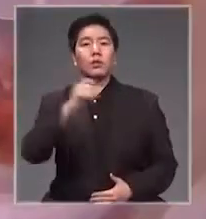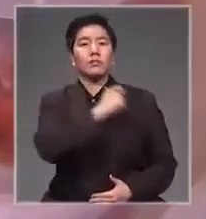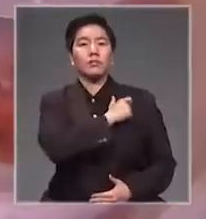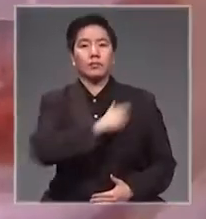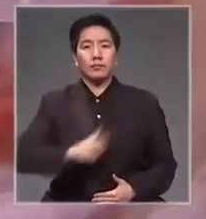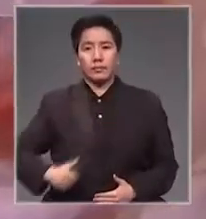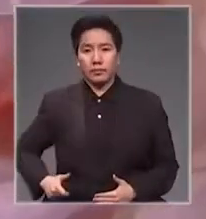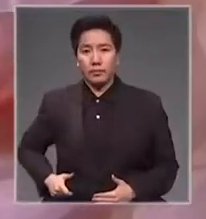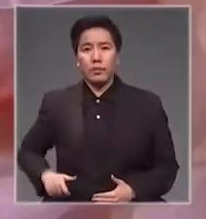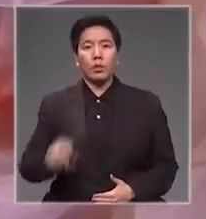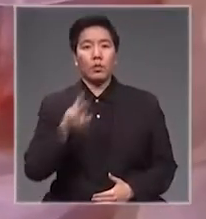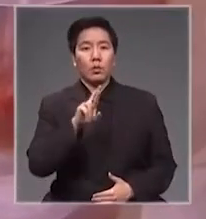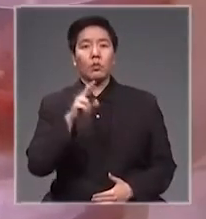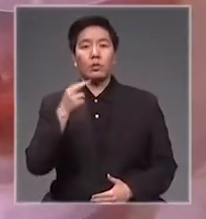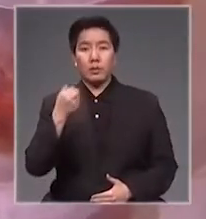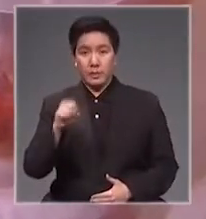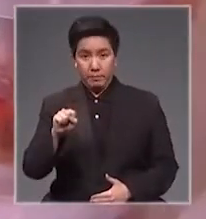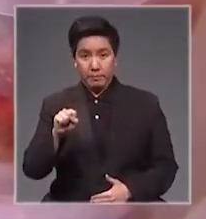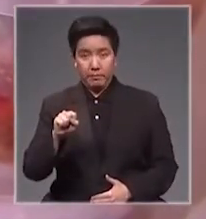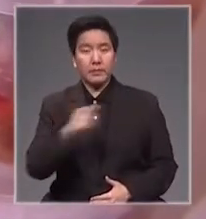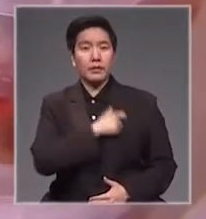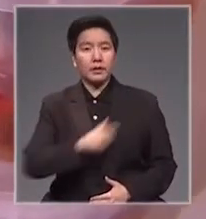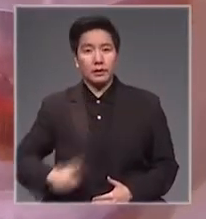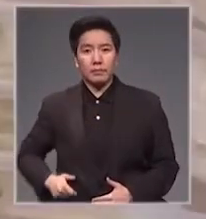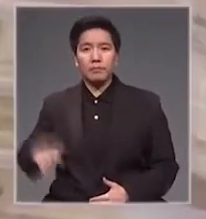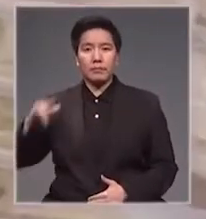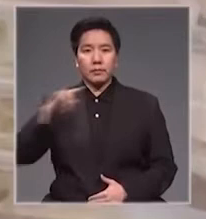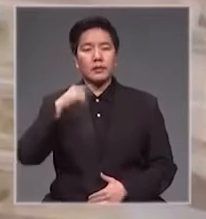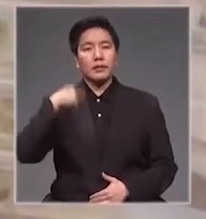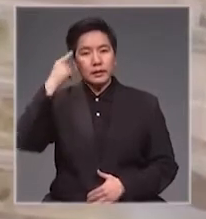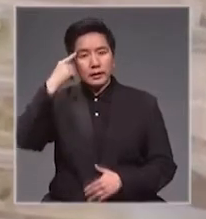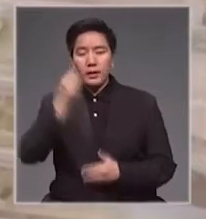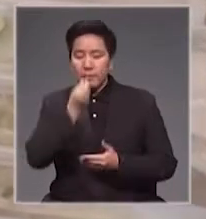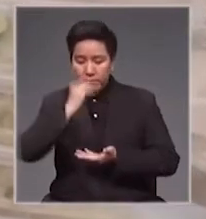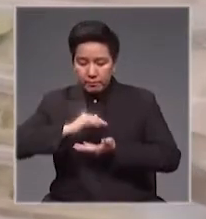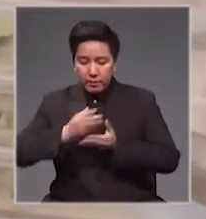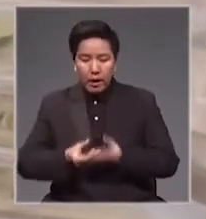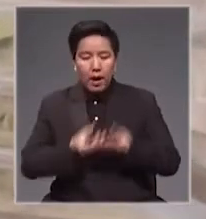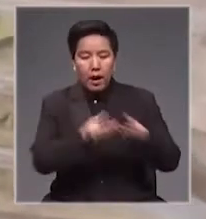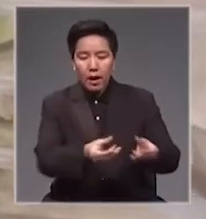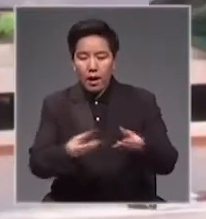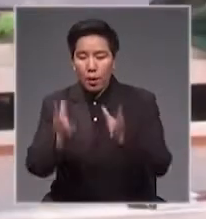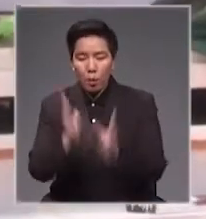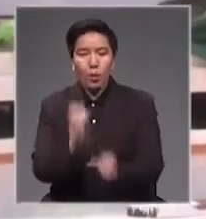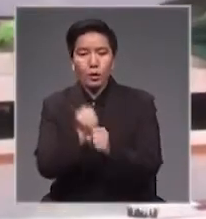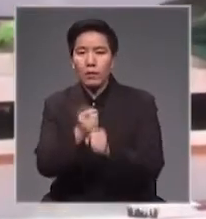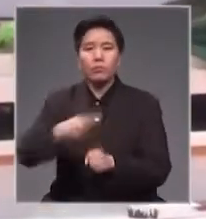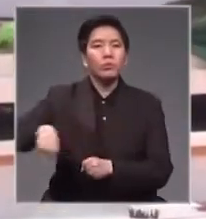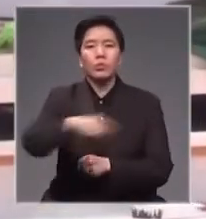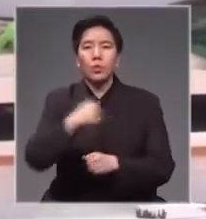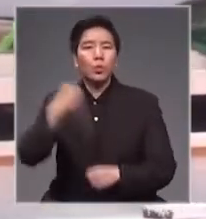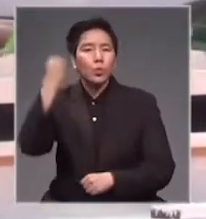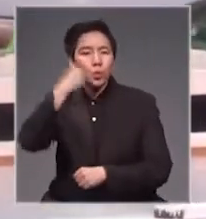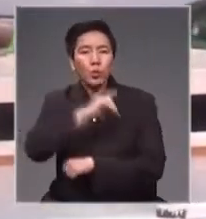ทยาลัยลงกรณ์บดินทรเทพพยาวรังกูลทรงพระกรุณาโปรดเกล้าโปรดกระหม่อมพระราชทานอาหารมื้อเย็นสำหรับผู้ปฏิบัติงานทุกวัน